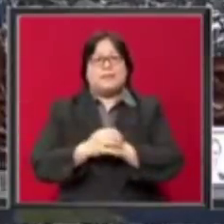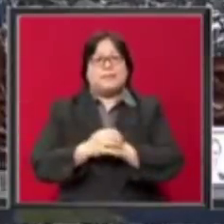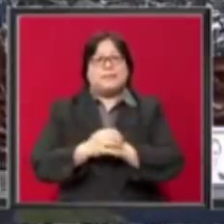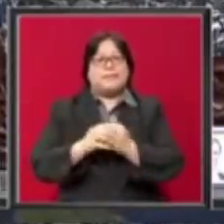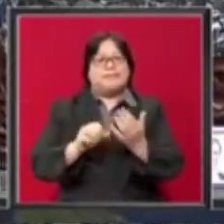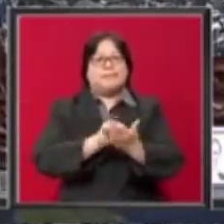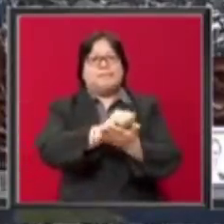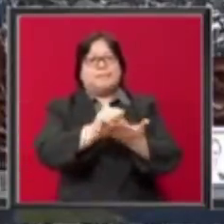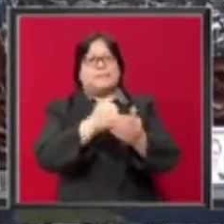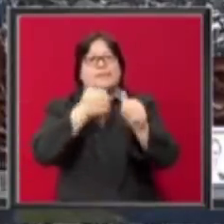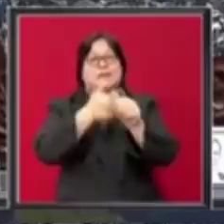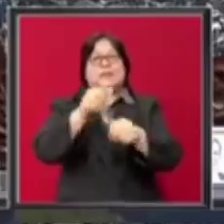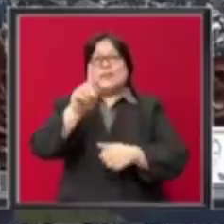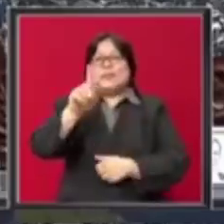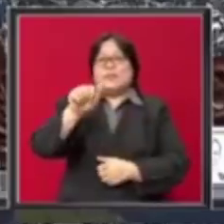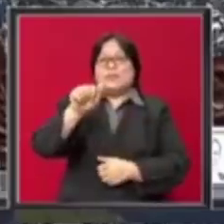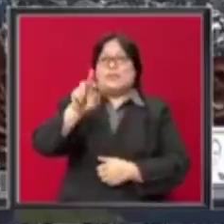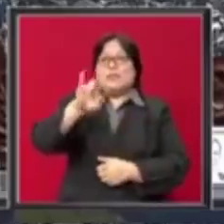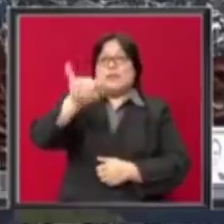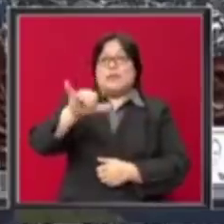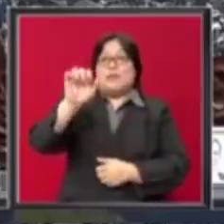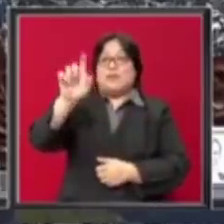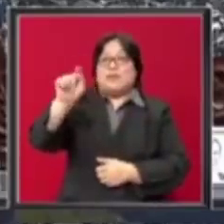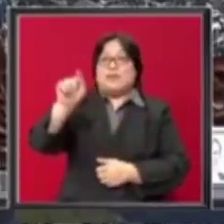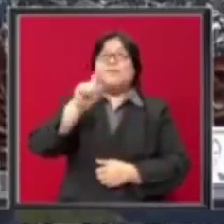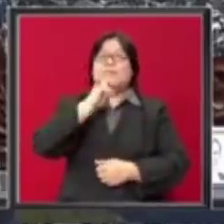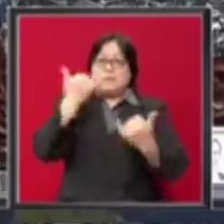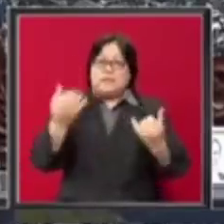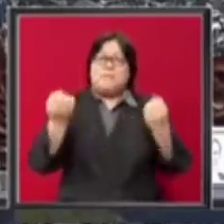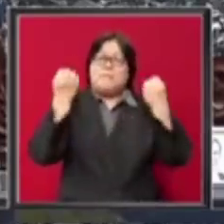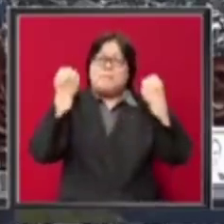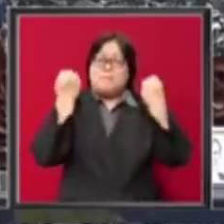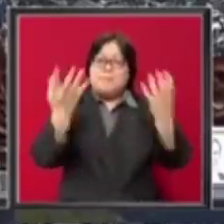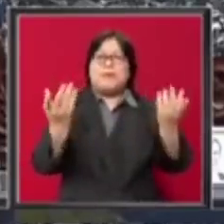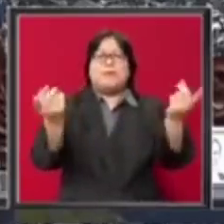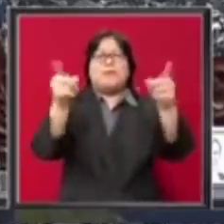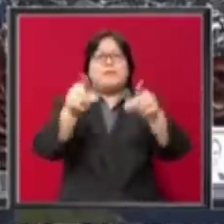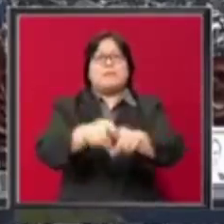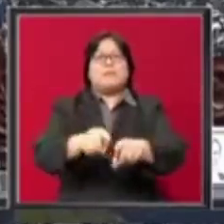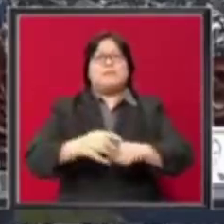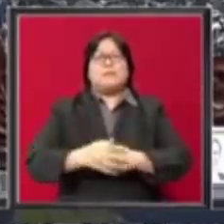mengikut darjat seperti mana yang banyak berlaku sekarang ini.